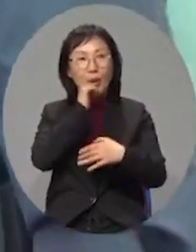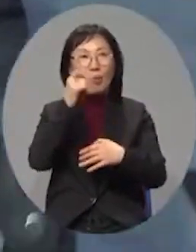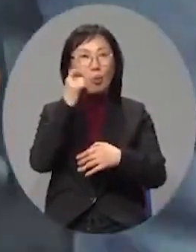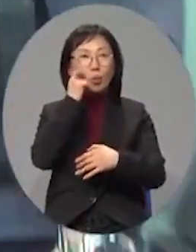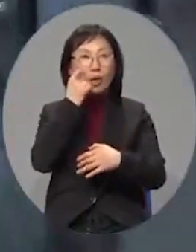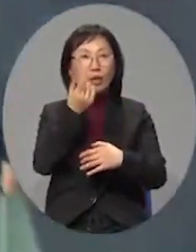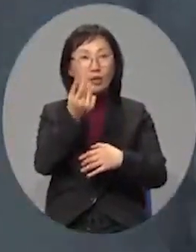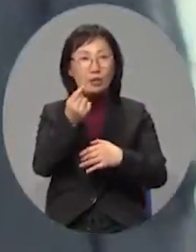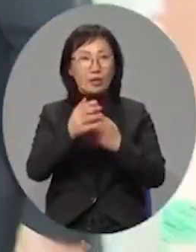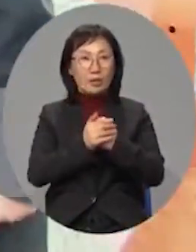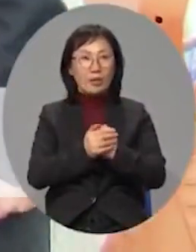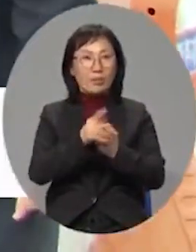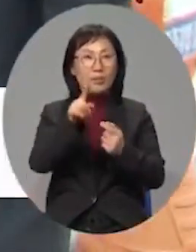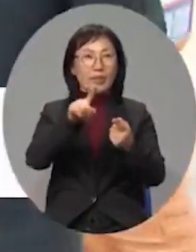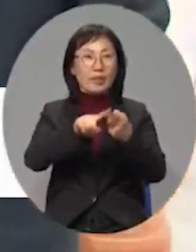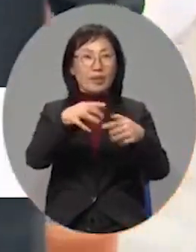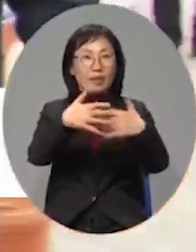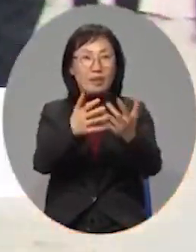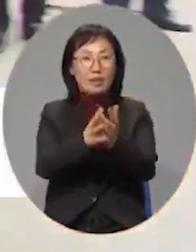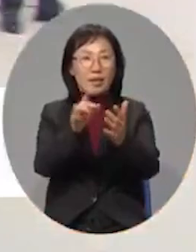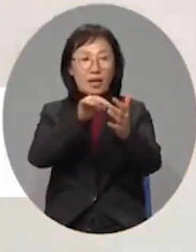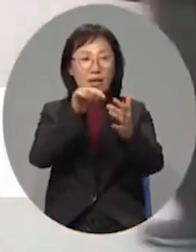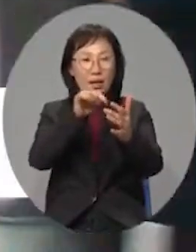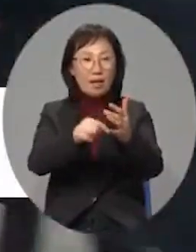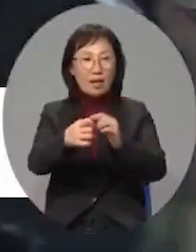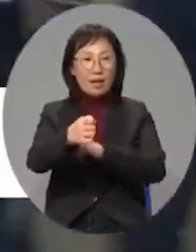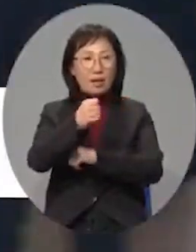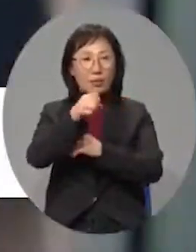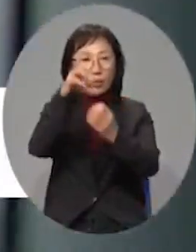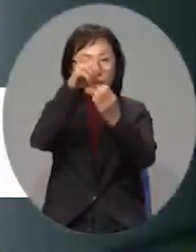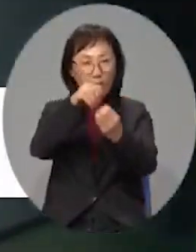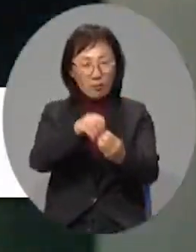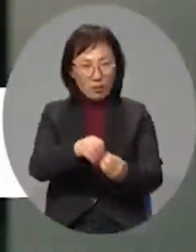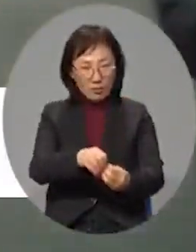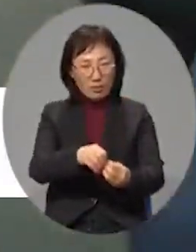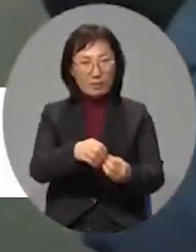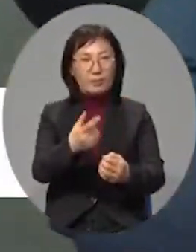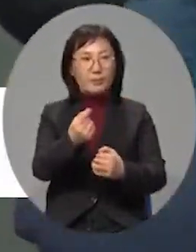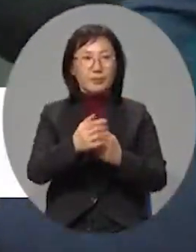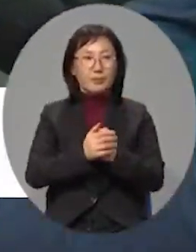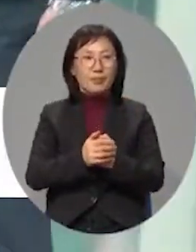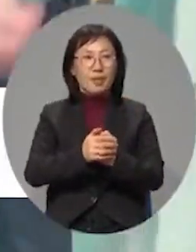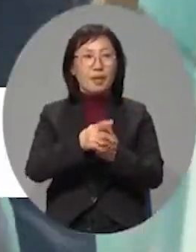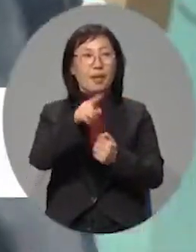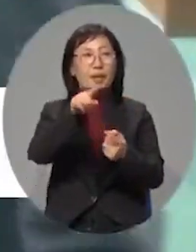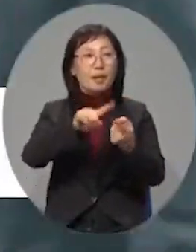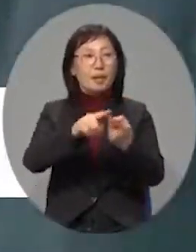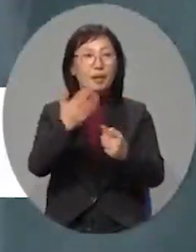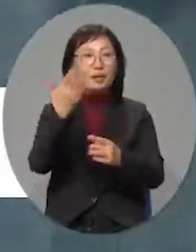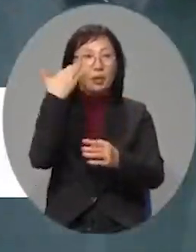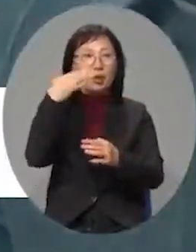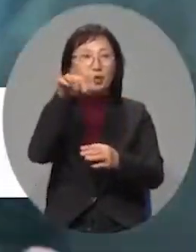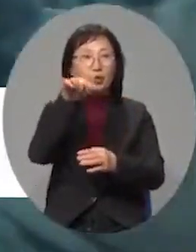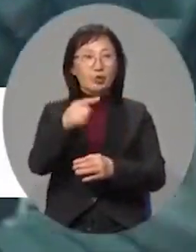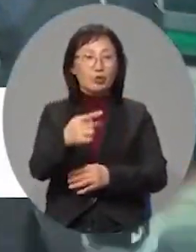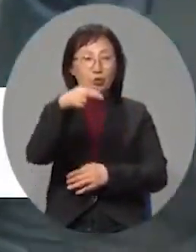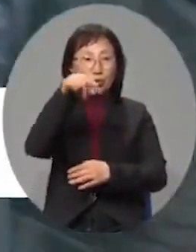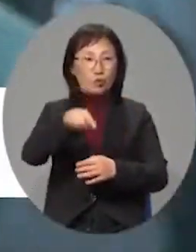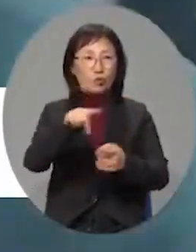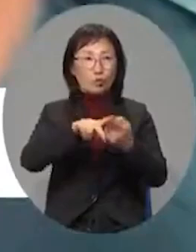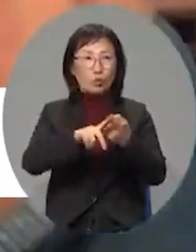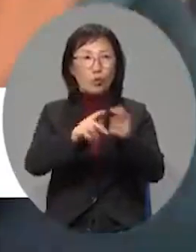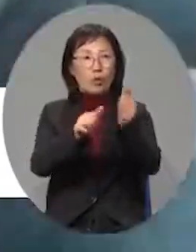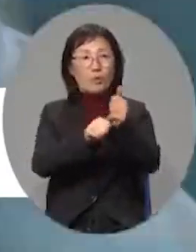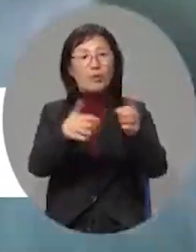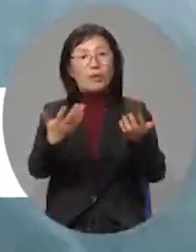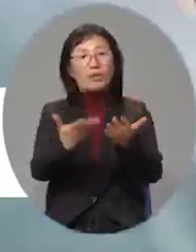단체장을 중심으로 한 기득권의 대물림도 문제입니다. 지난해 경우 임수진 전 군수의 비서실장 출신인